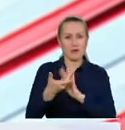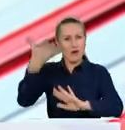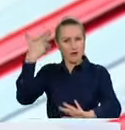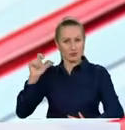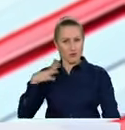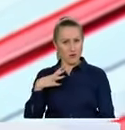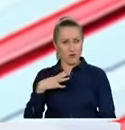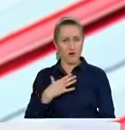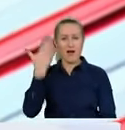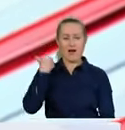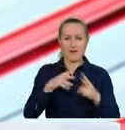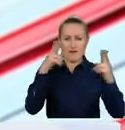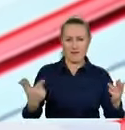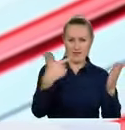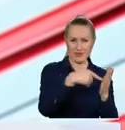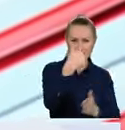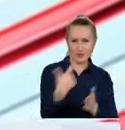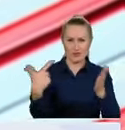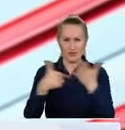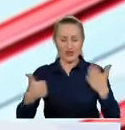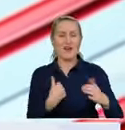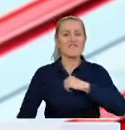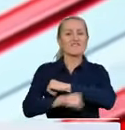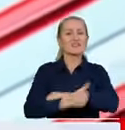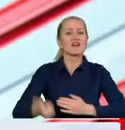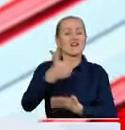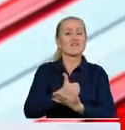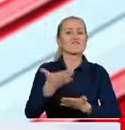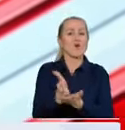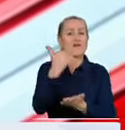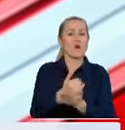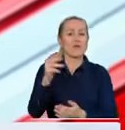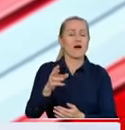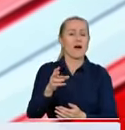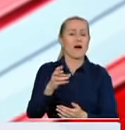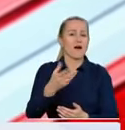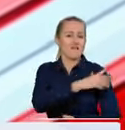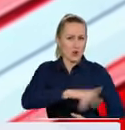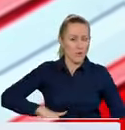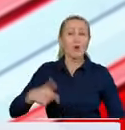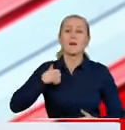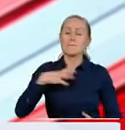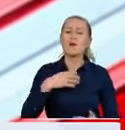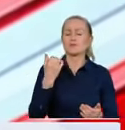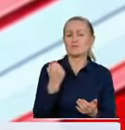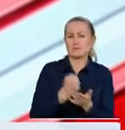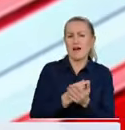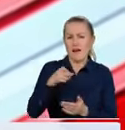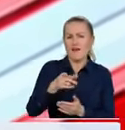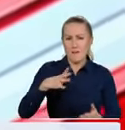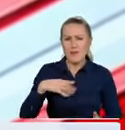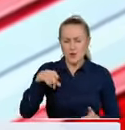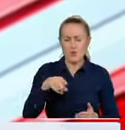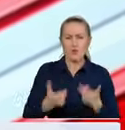latach 2001 do 2006 byłem wicewojewodą Wielkopolski. Podlegały mi sprawy obywatelskie. Może nie wszyscy pamiętają,